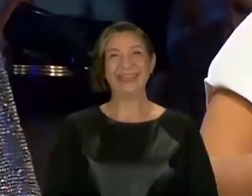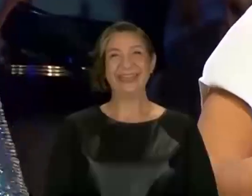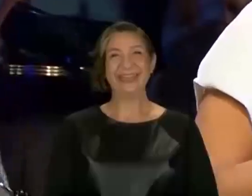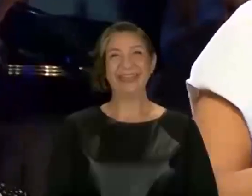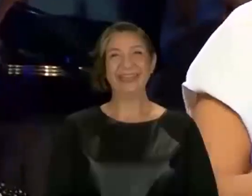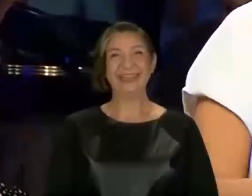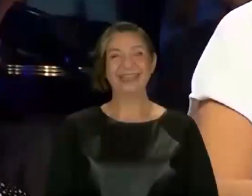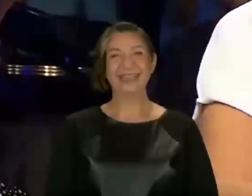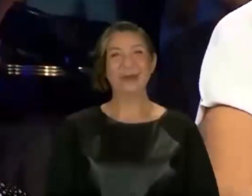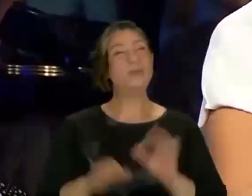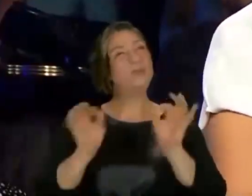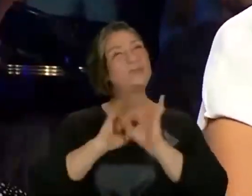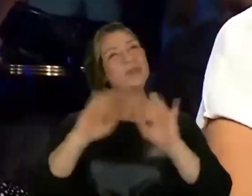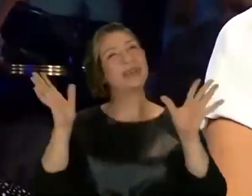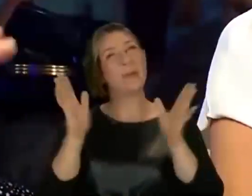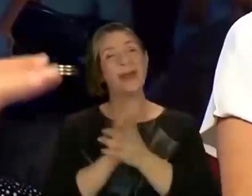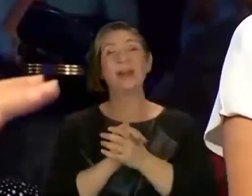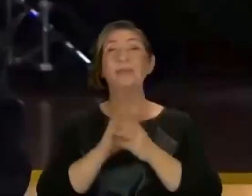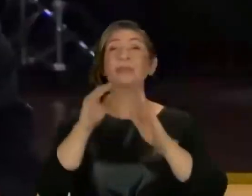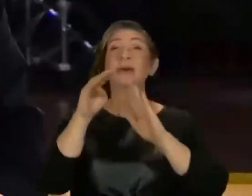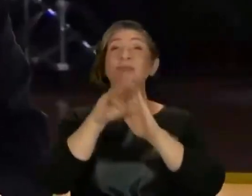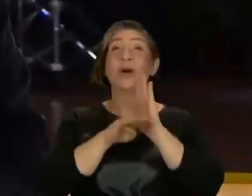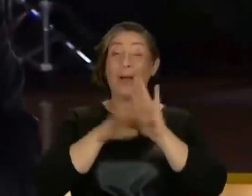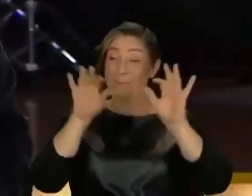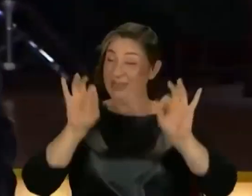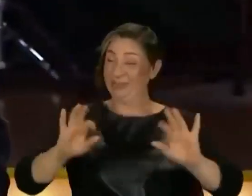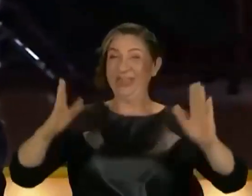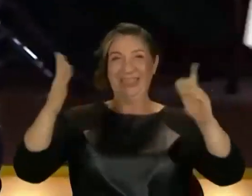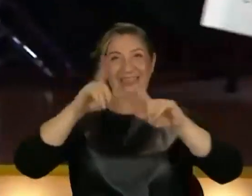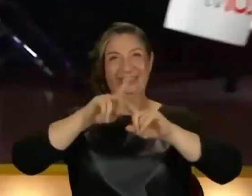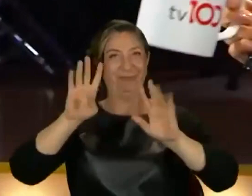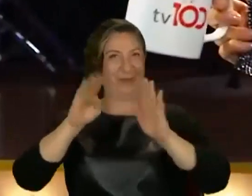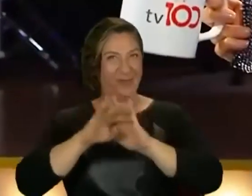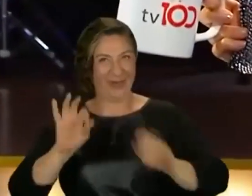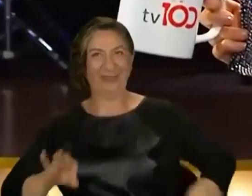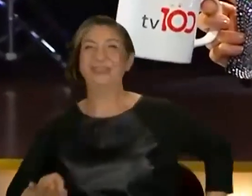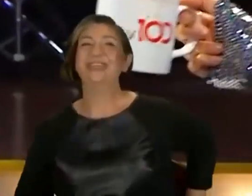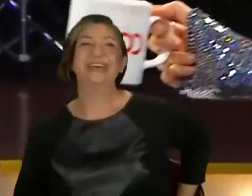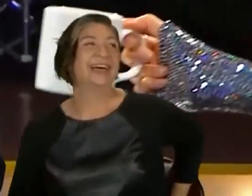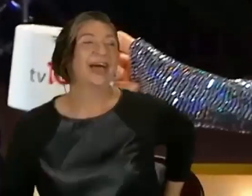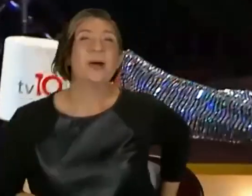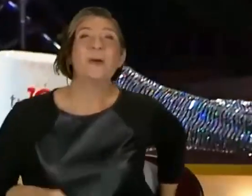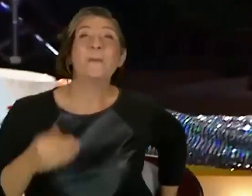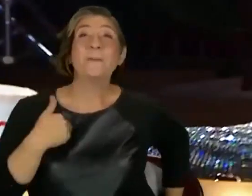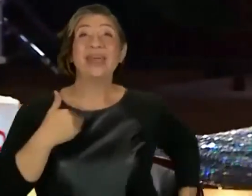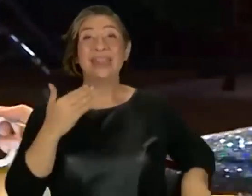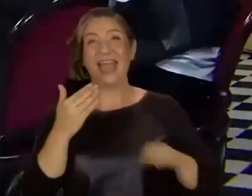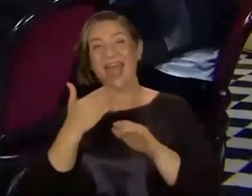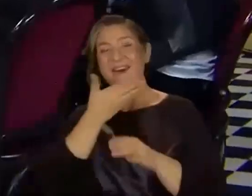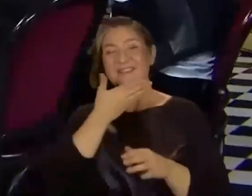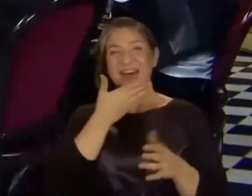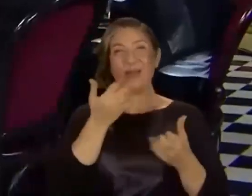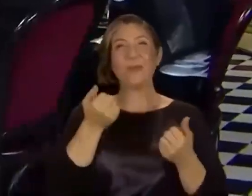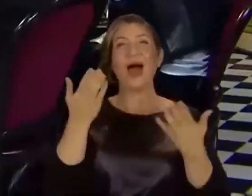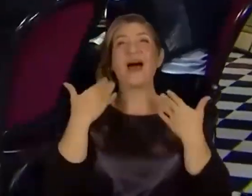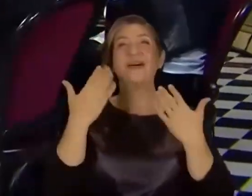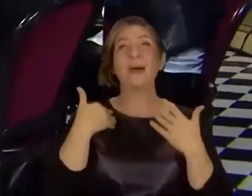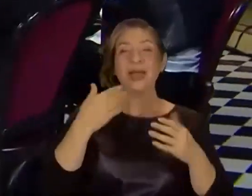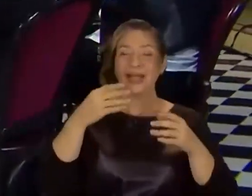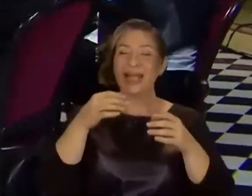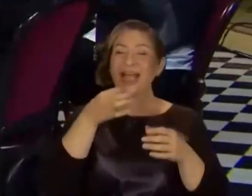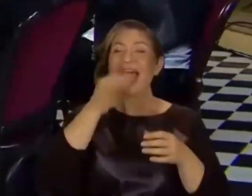tamam. Mükemmel. Program başlıyor. Evet. Ben de sebepleniyorum. Ya benimle